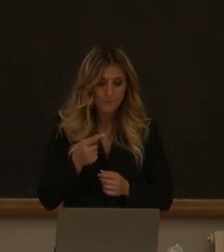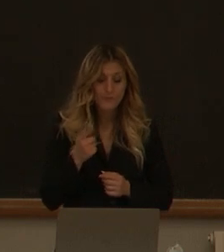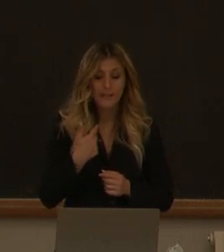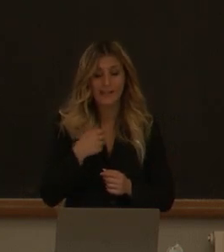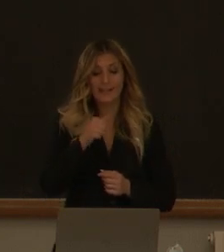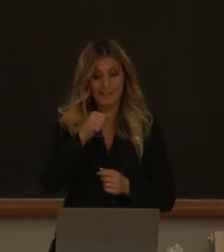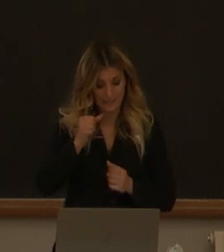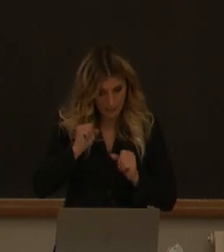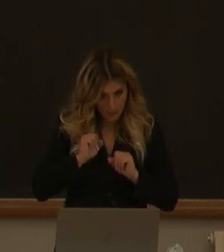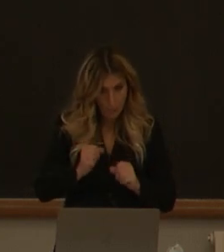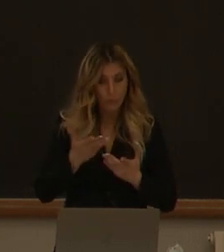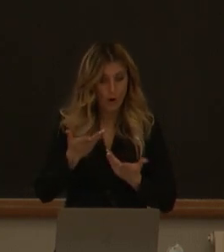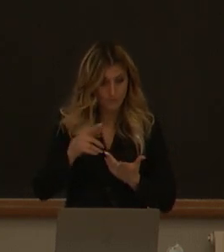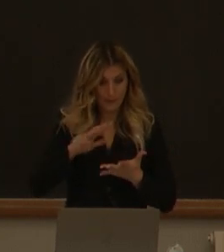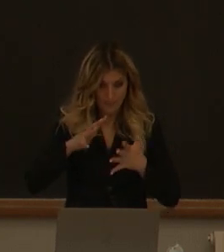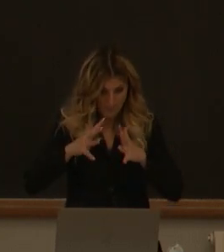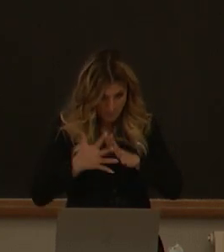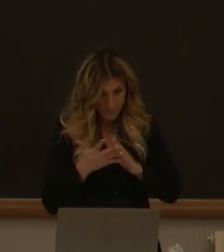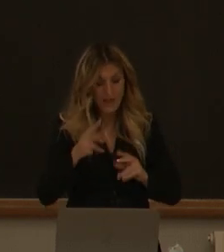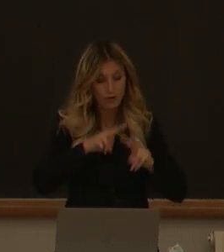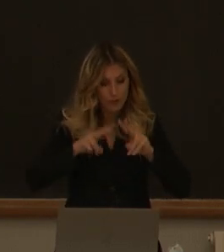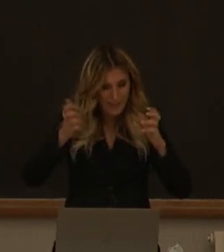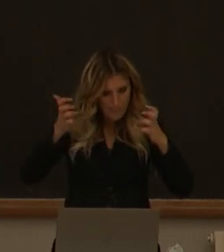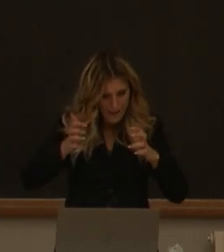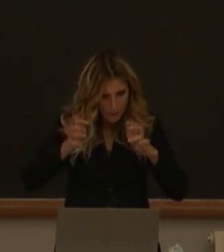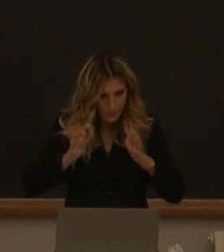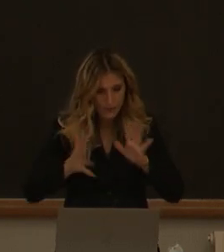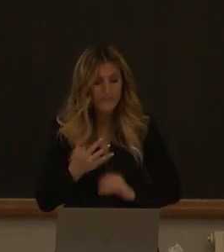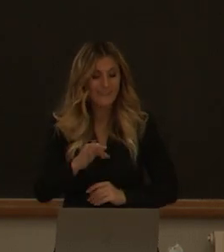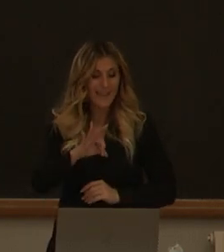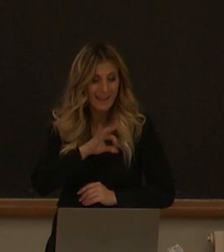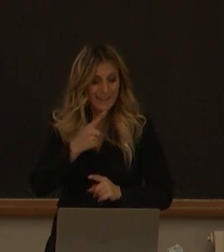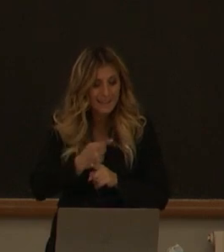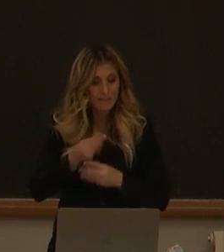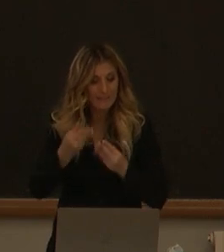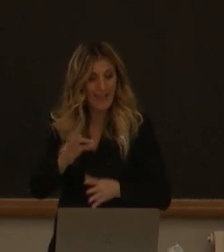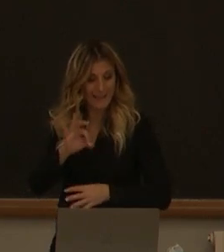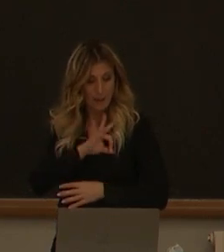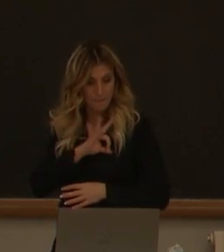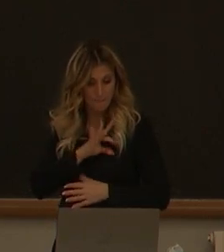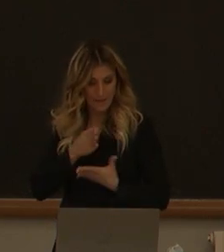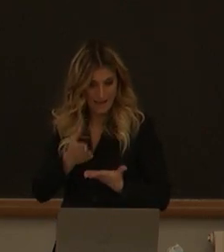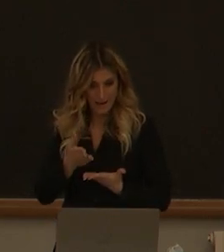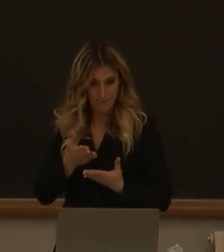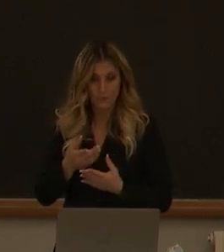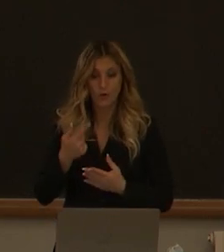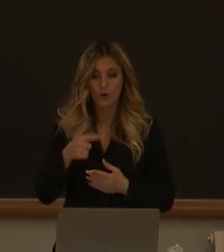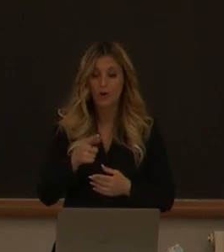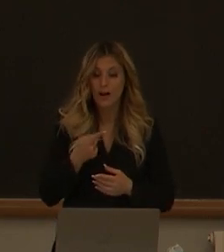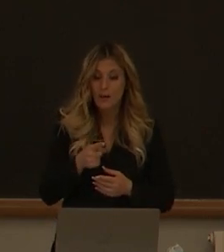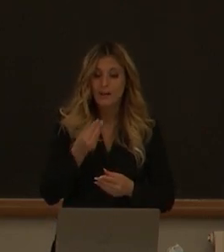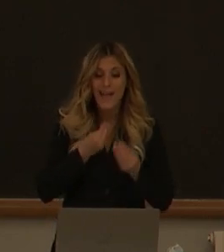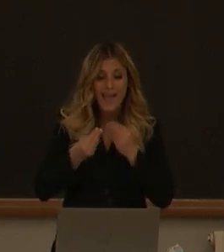qualche modo vada a premiare coloro che riescono a introdurre nella loro produzione il principio